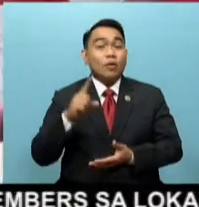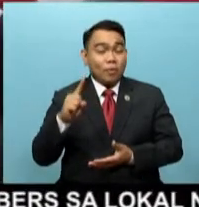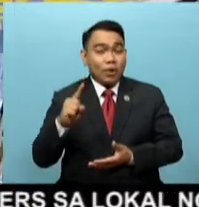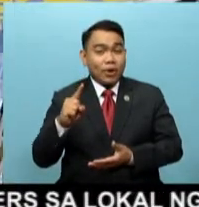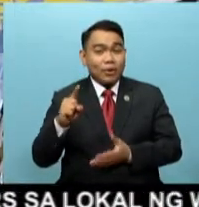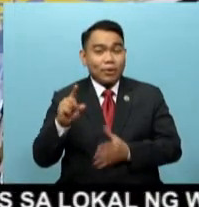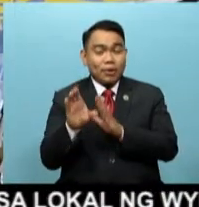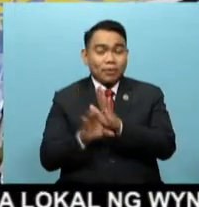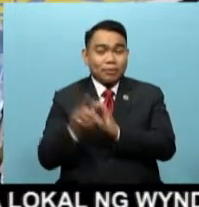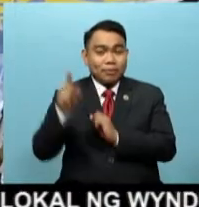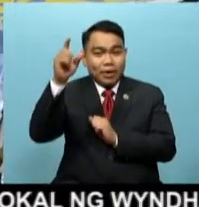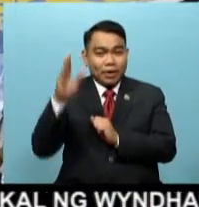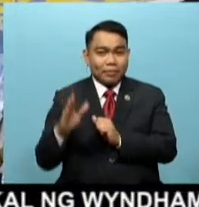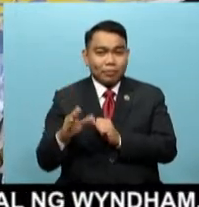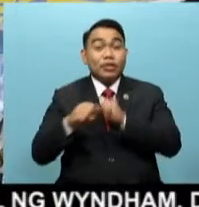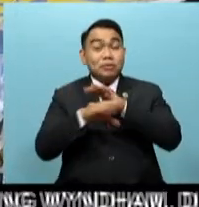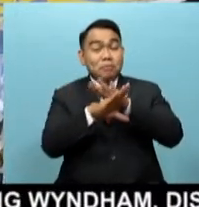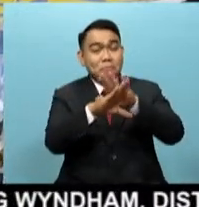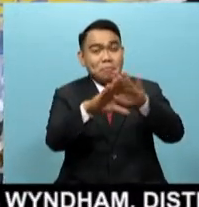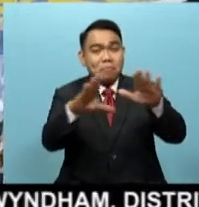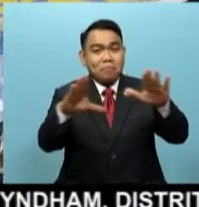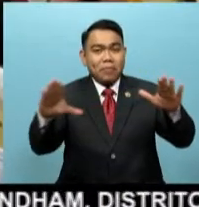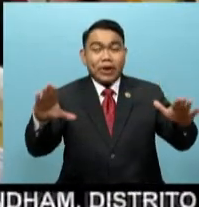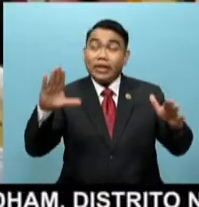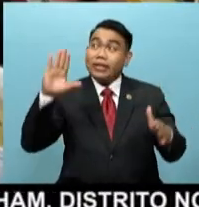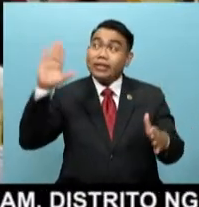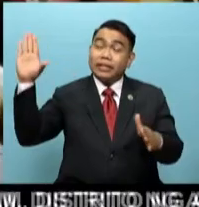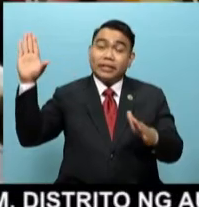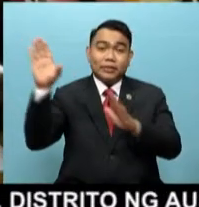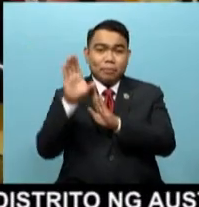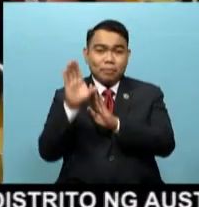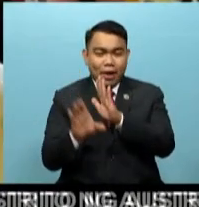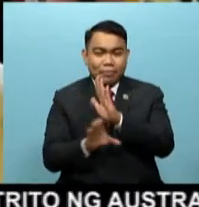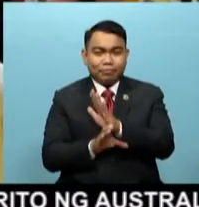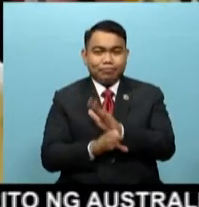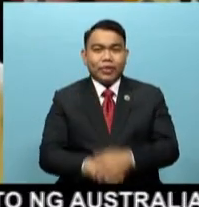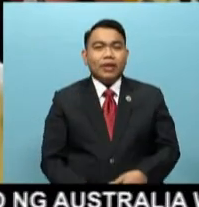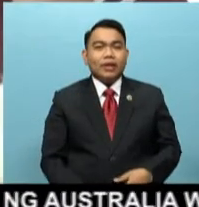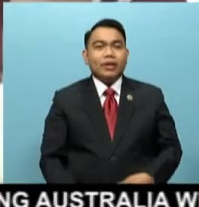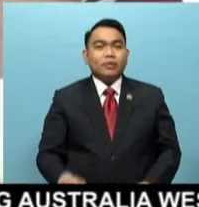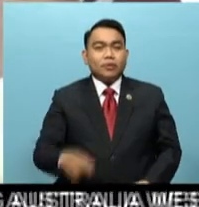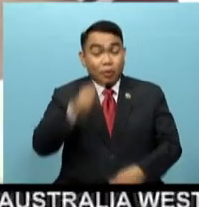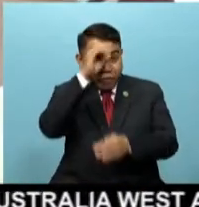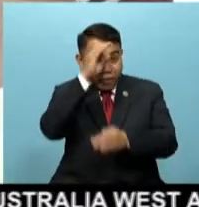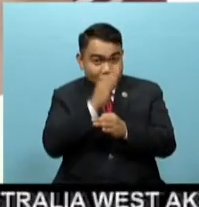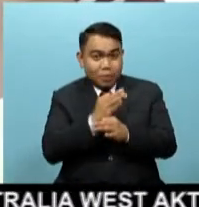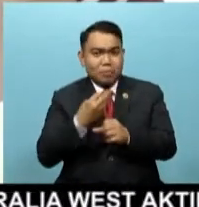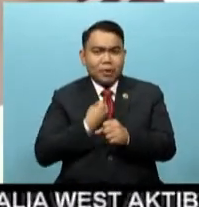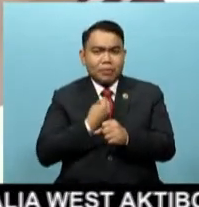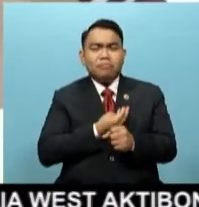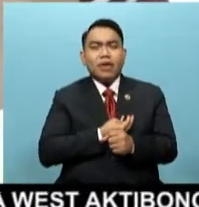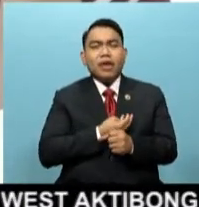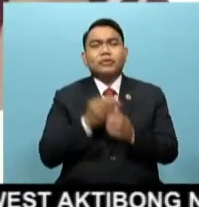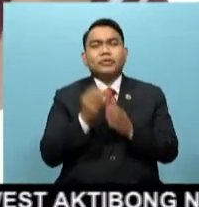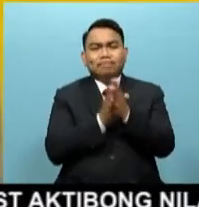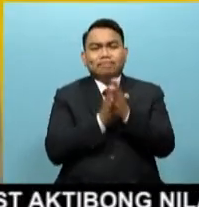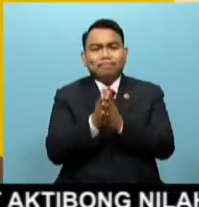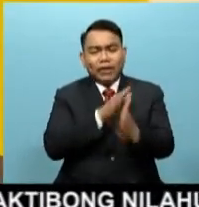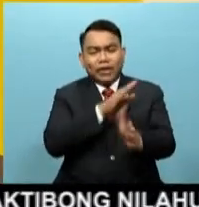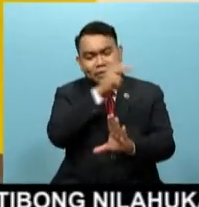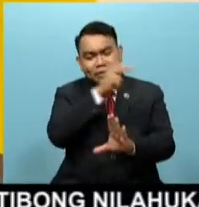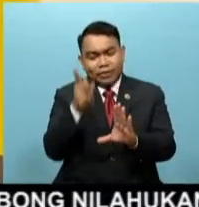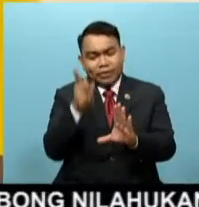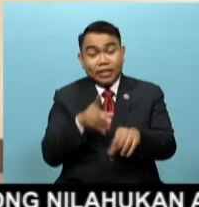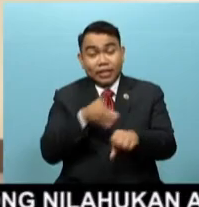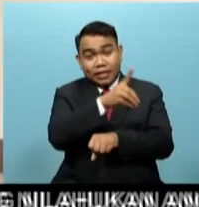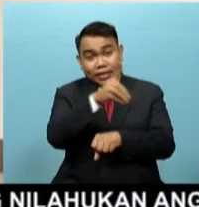utos ng Panginoong Diyos ay ang ipalaganap ang kanyang mga salita. Bunga ng pananampalataya, masiglang nakipagkaisa ang mga kapatid dito